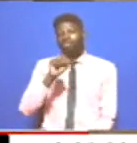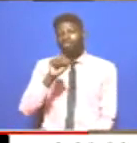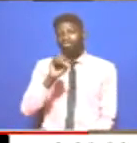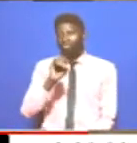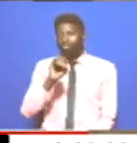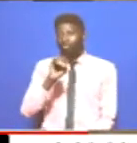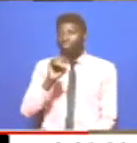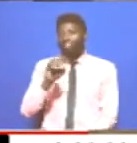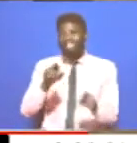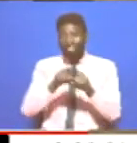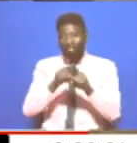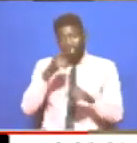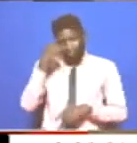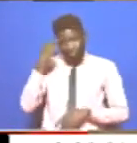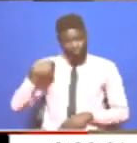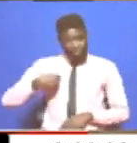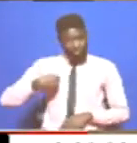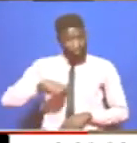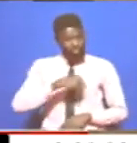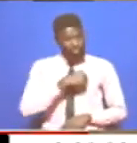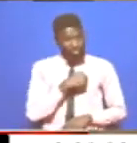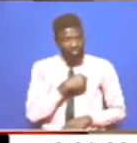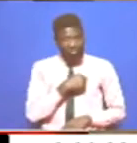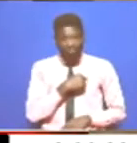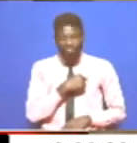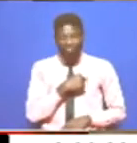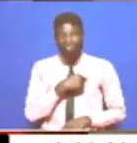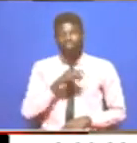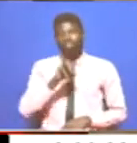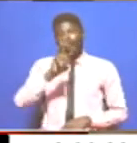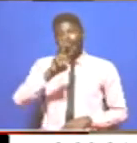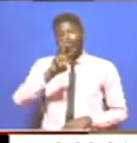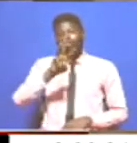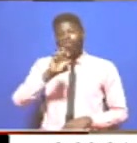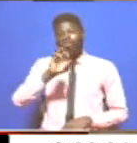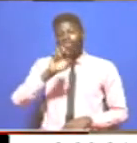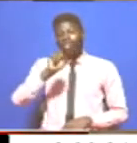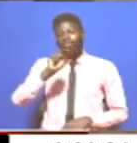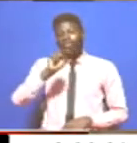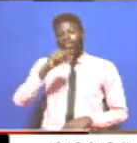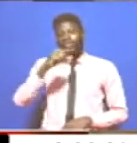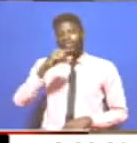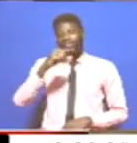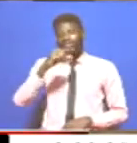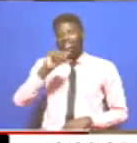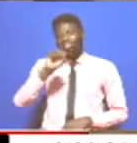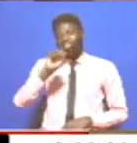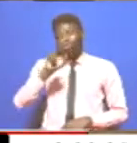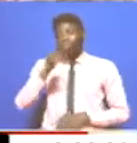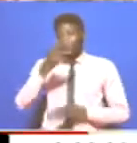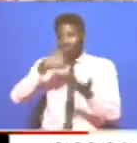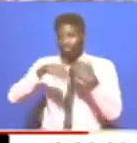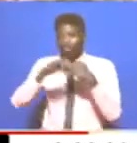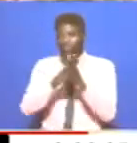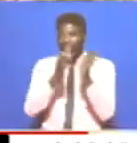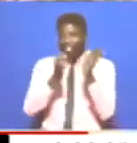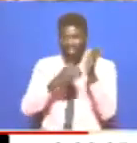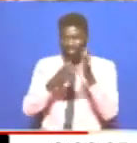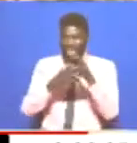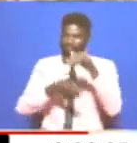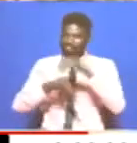Sasa kwa sababu sisi Ingaso tumeshanganyikana na Wakamba tukatolewa hapa.